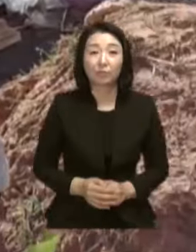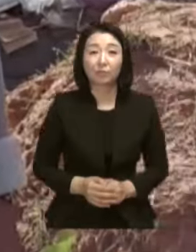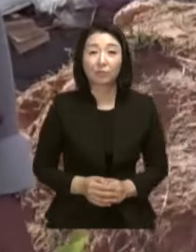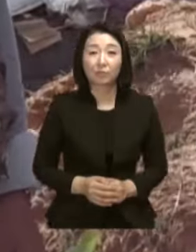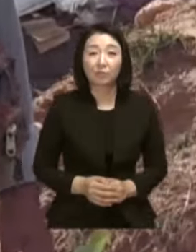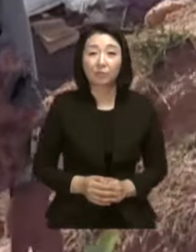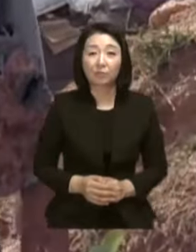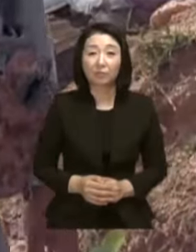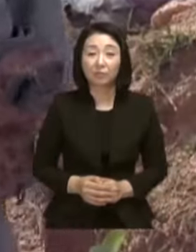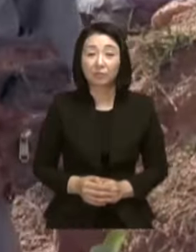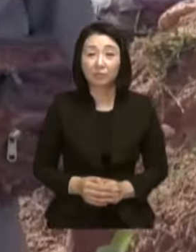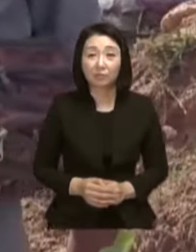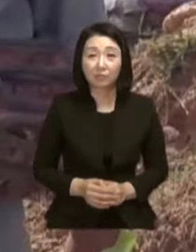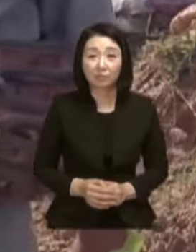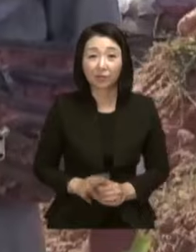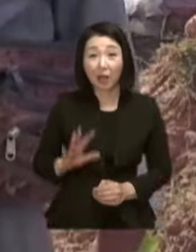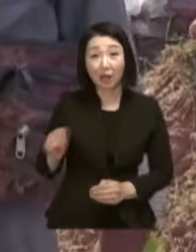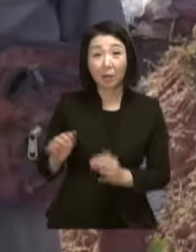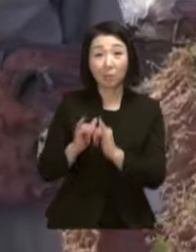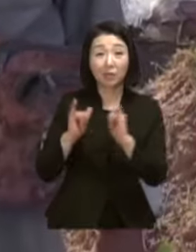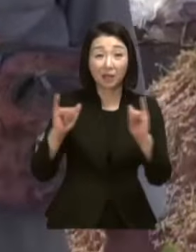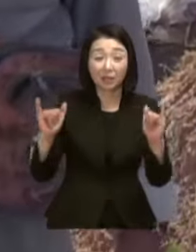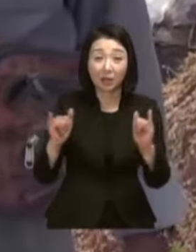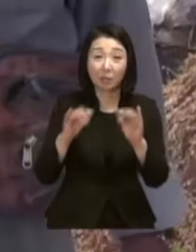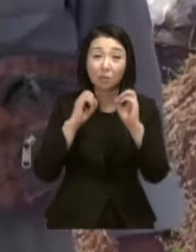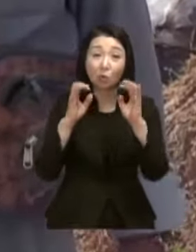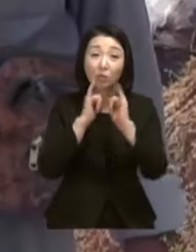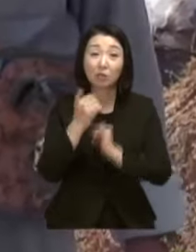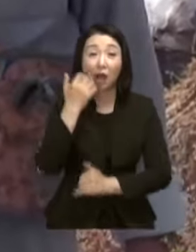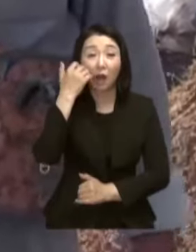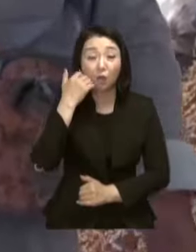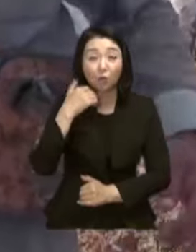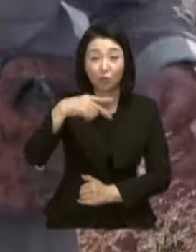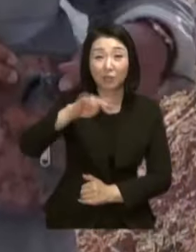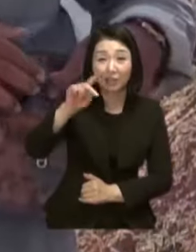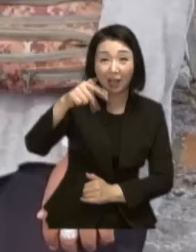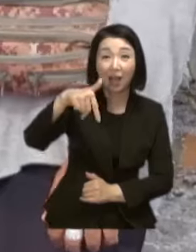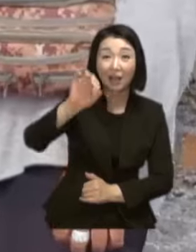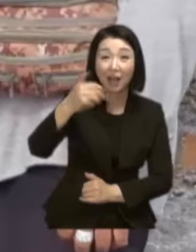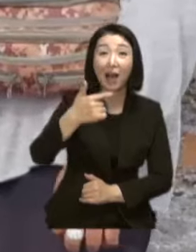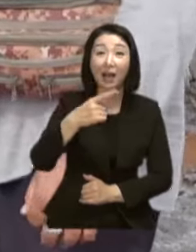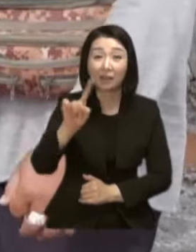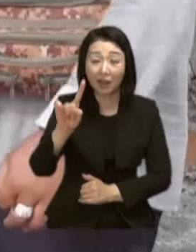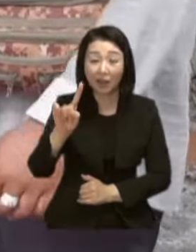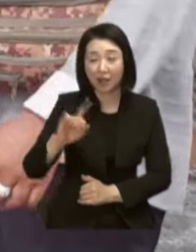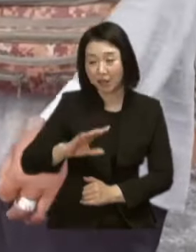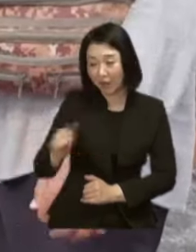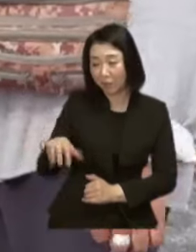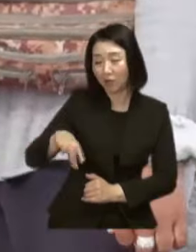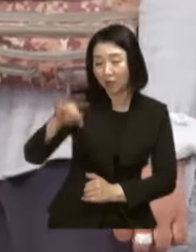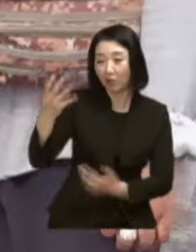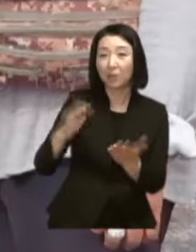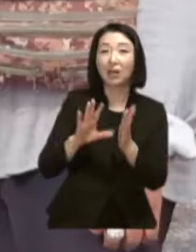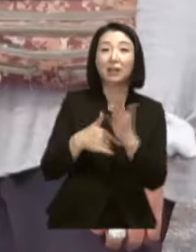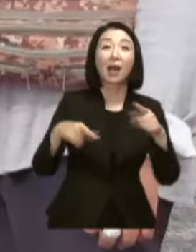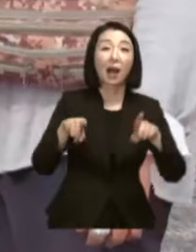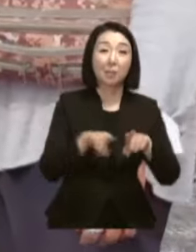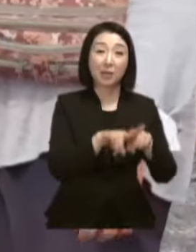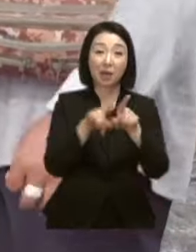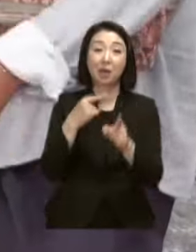함께하는 현지인 지체들 중 사카나 전도사 역시 캄보디아 사역 초창기 때부터 함께한 사이.